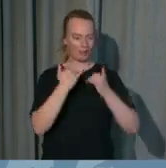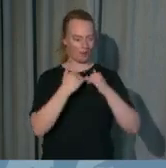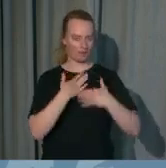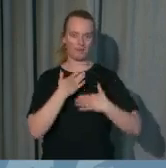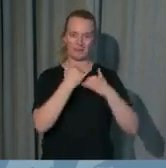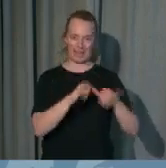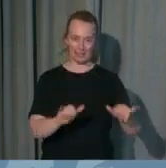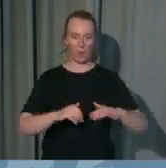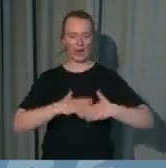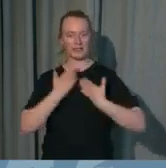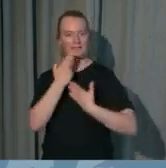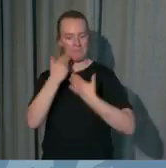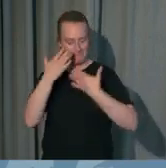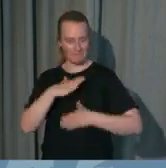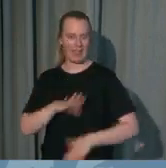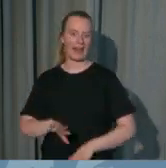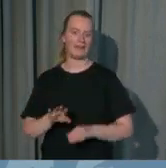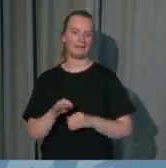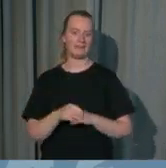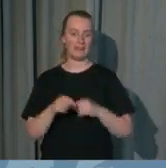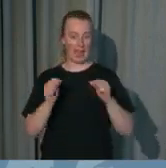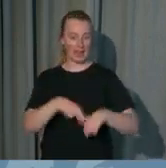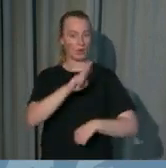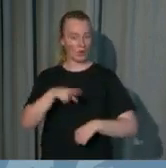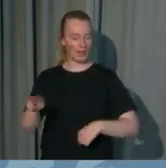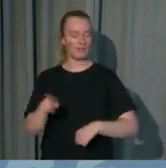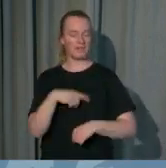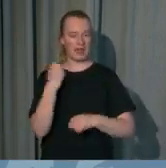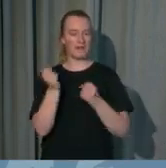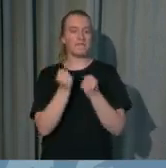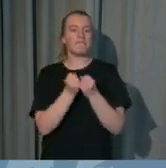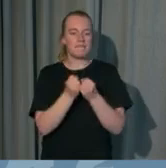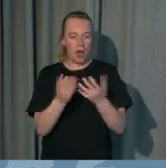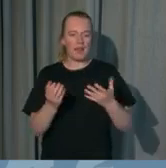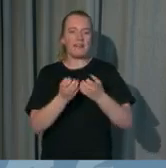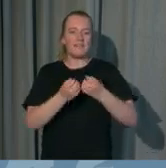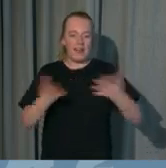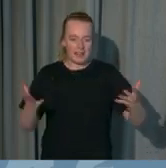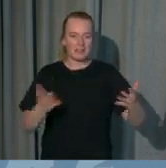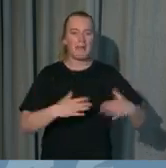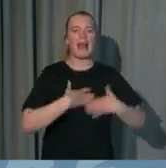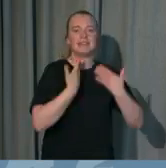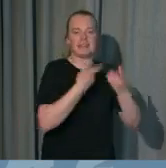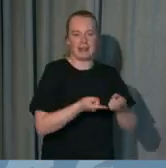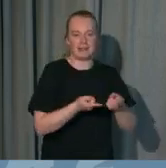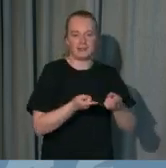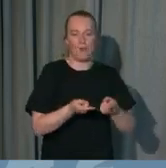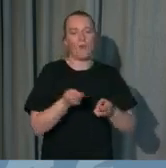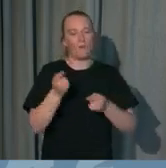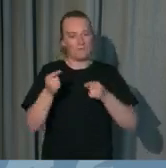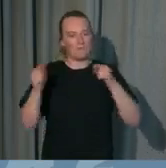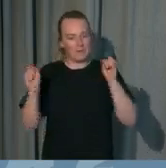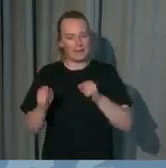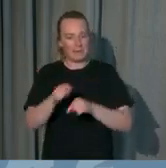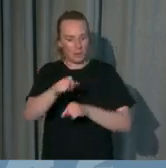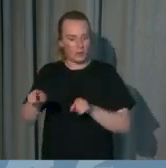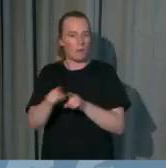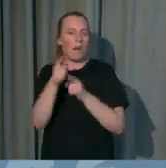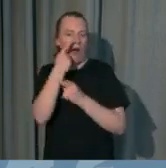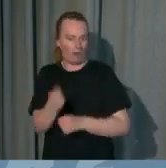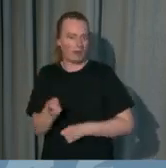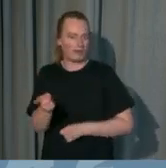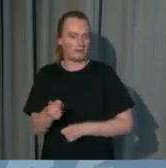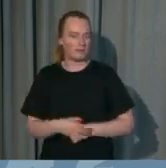vi vil. Vi mange flere her i Norge som elsker enn de som hater. Og så lover jeg at vi skal ikke kaste bort